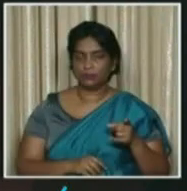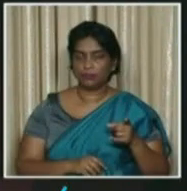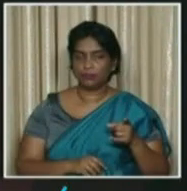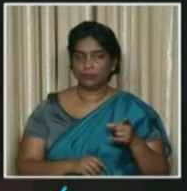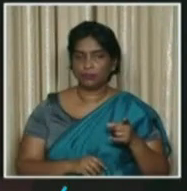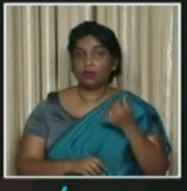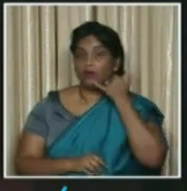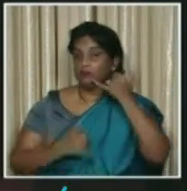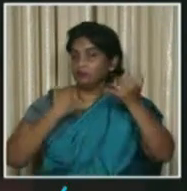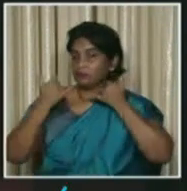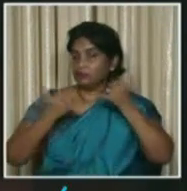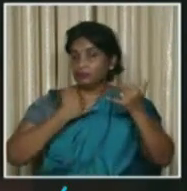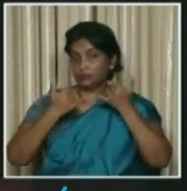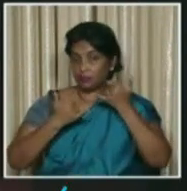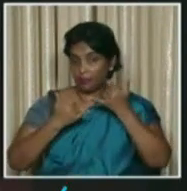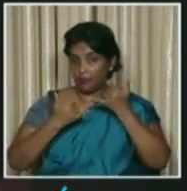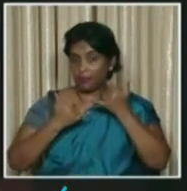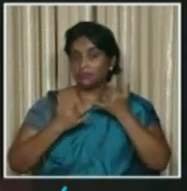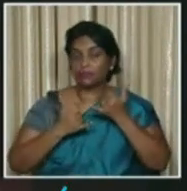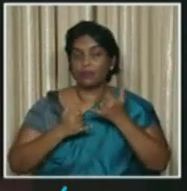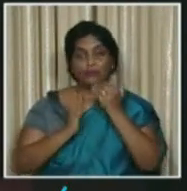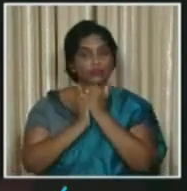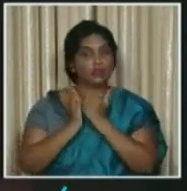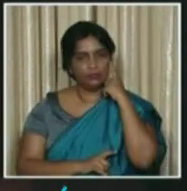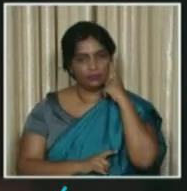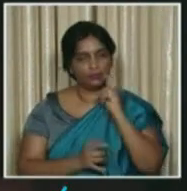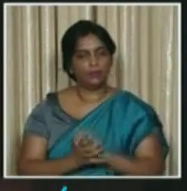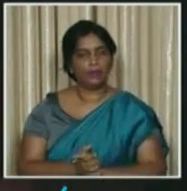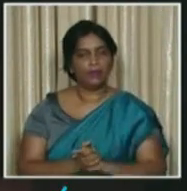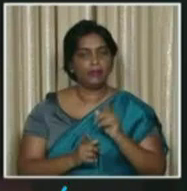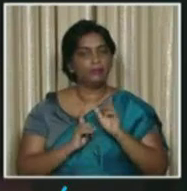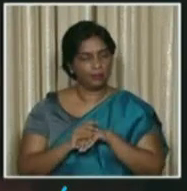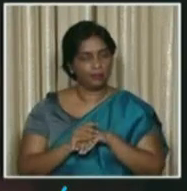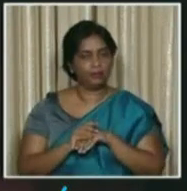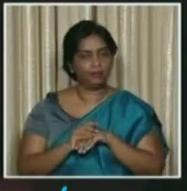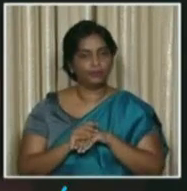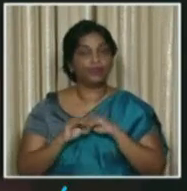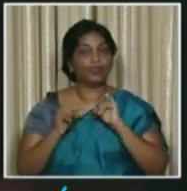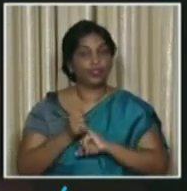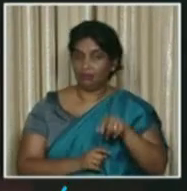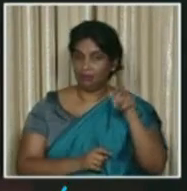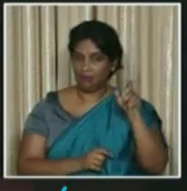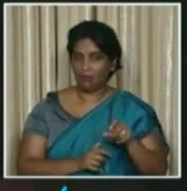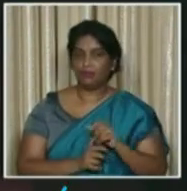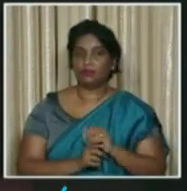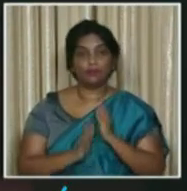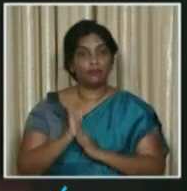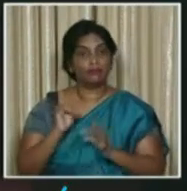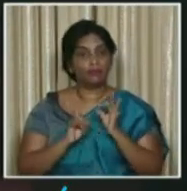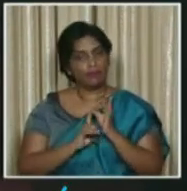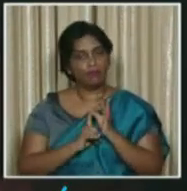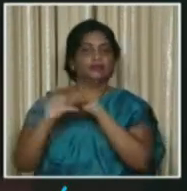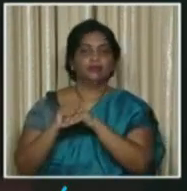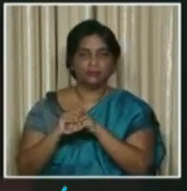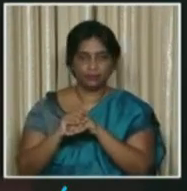ප්‍රමාණයක් දුරකථනයෙන් කතා කරපු වාර ගණන තියෙනවා කියලා මේ පාර්ලිමේන්තුව ඇතුලේ සොනික් කියලා ඇමති ටොනික්